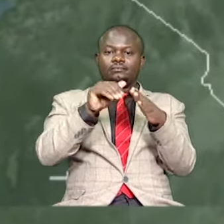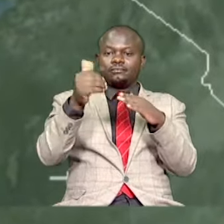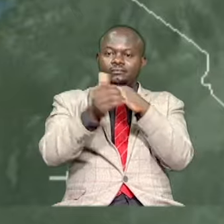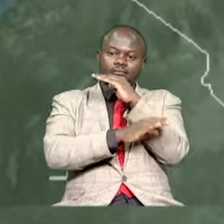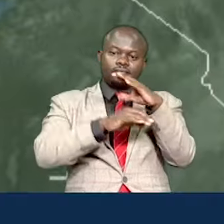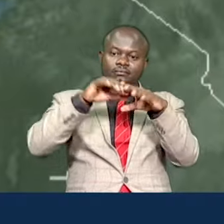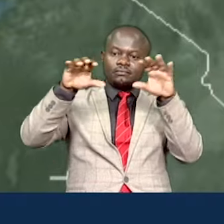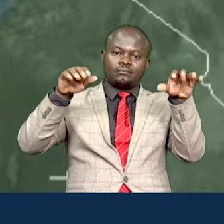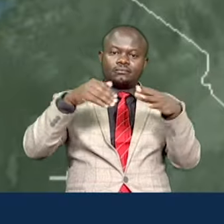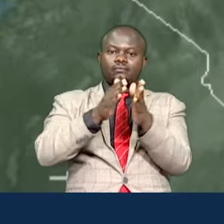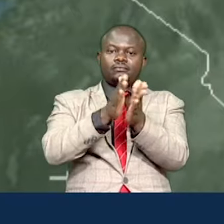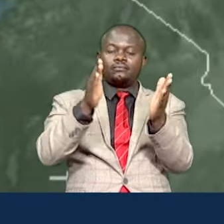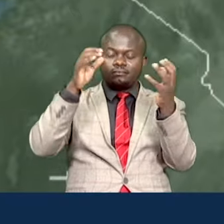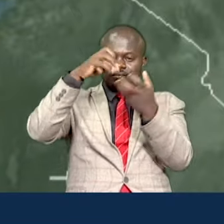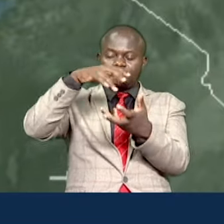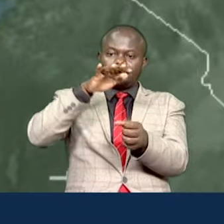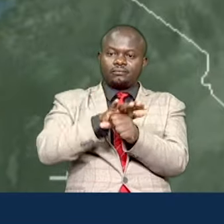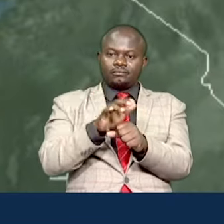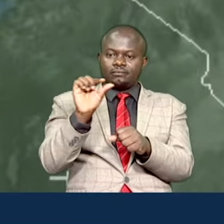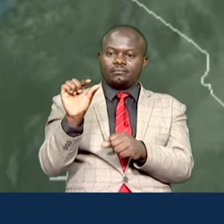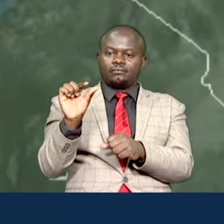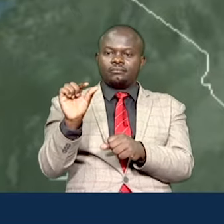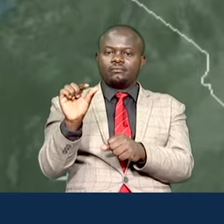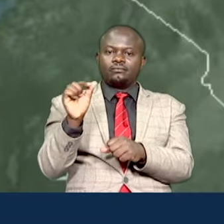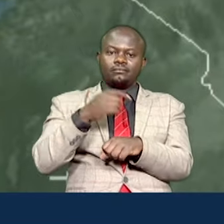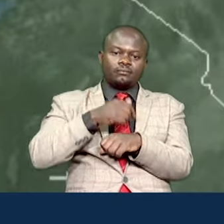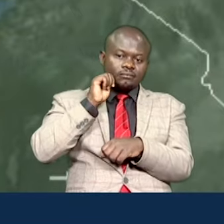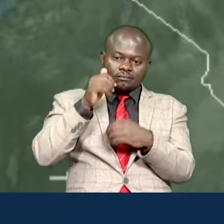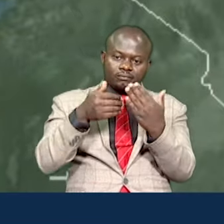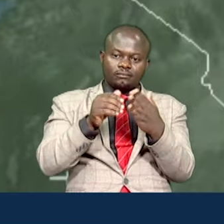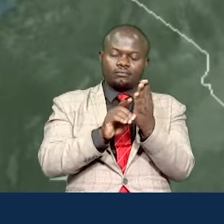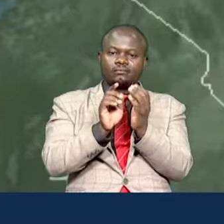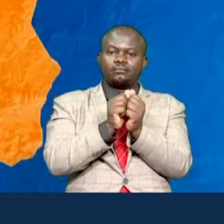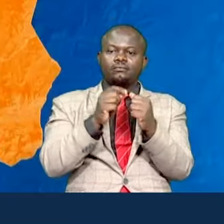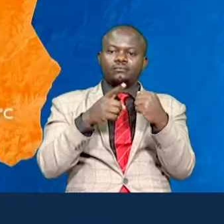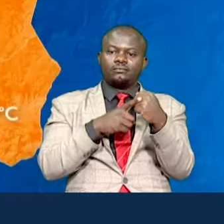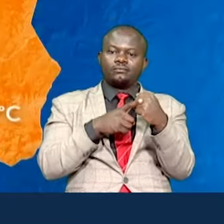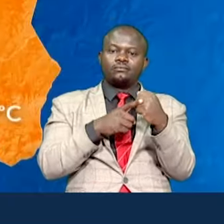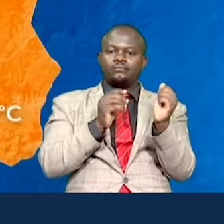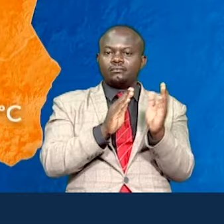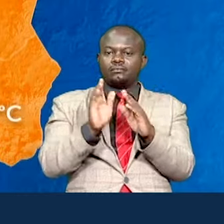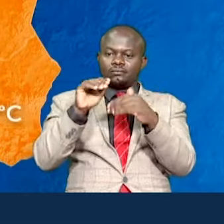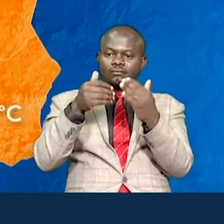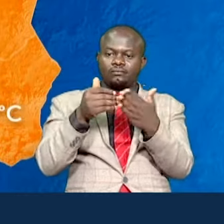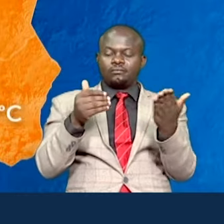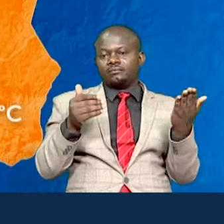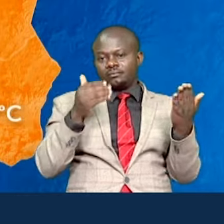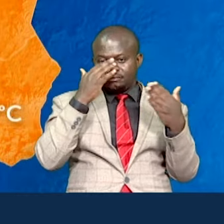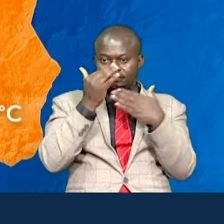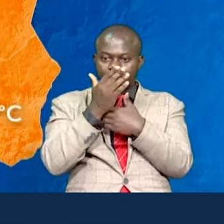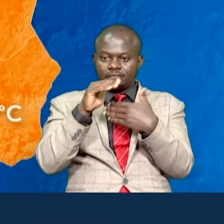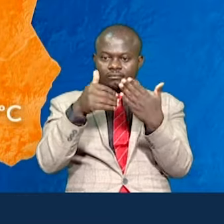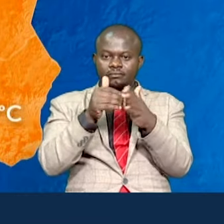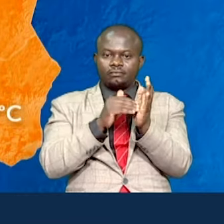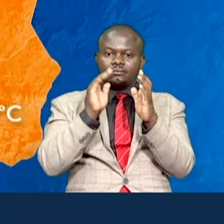karere muri rusange ibicu byari bike. Ku munsi w'ejo ku itariki ya 16 turateganya ko masaha ya mu gitondo